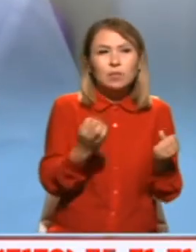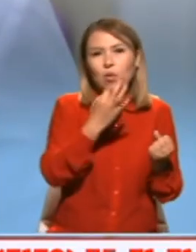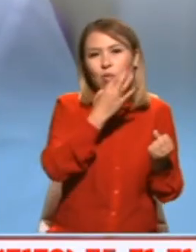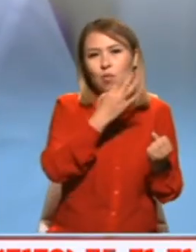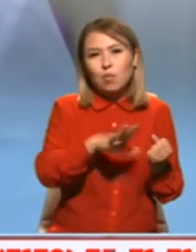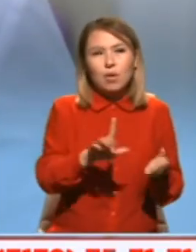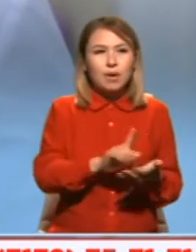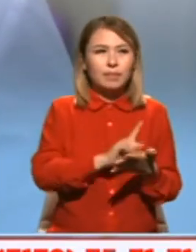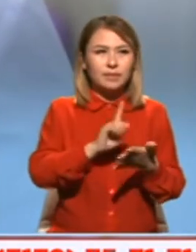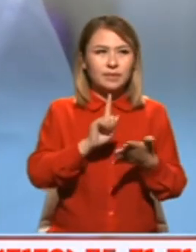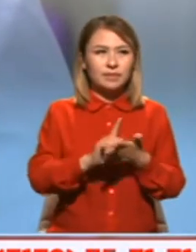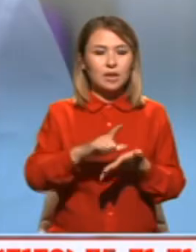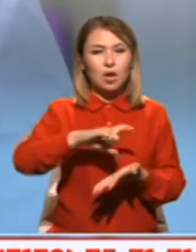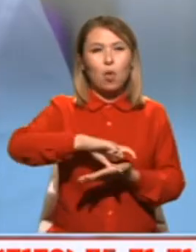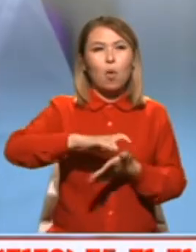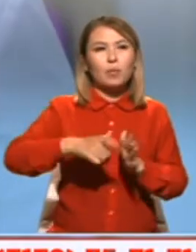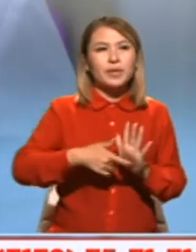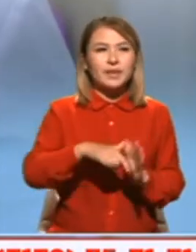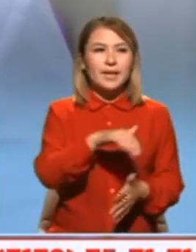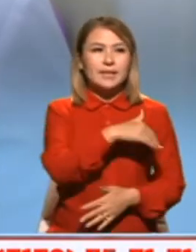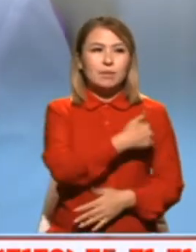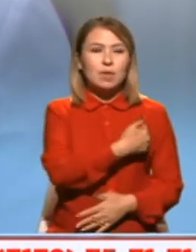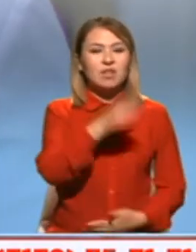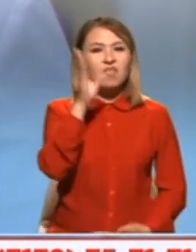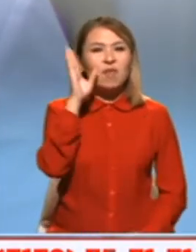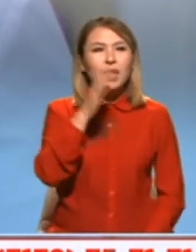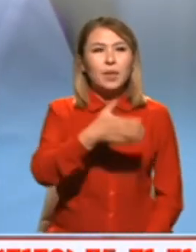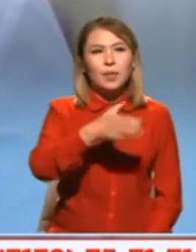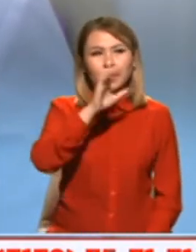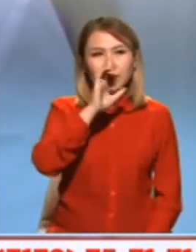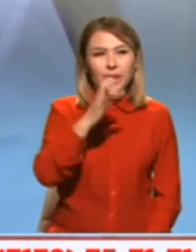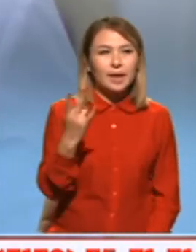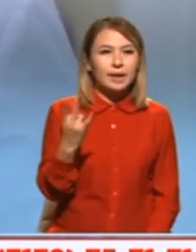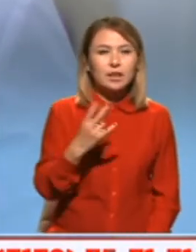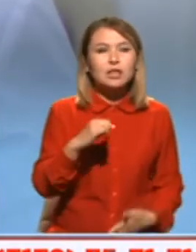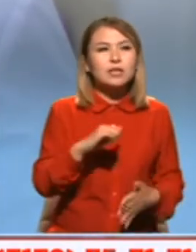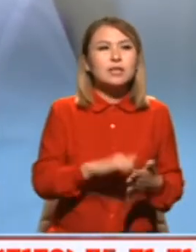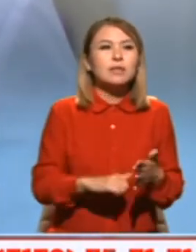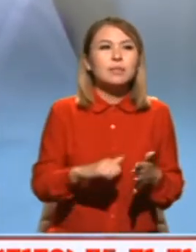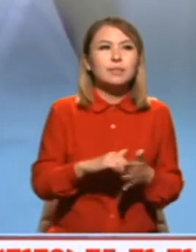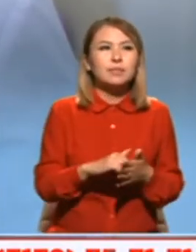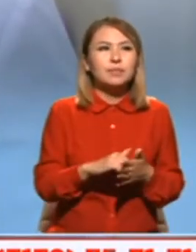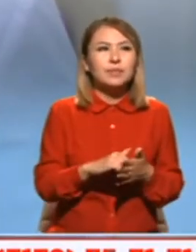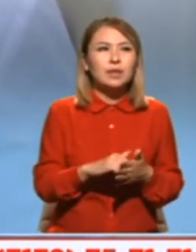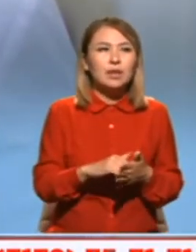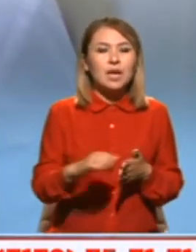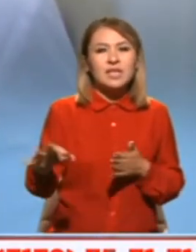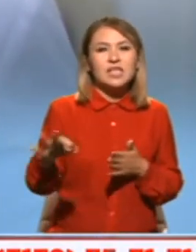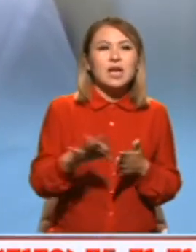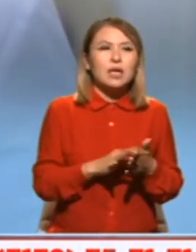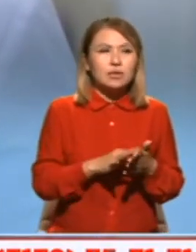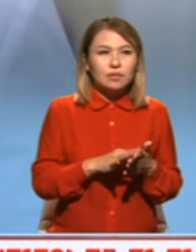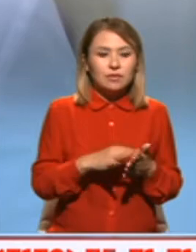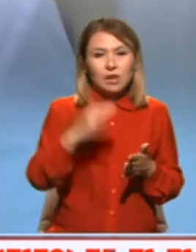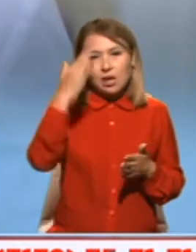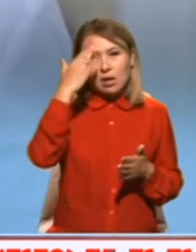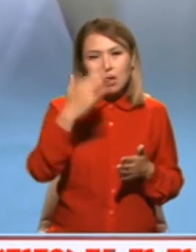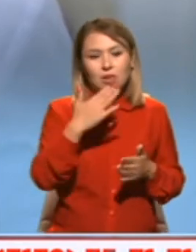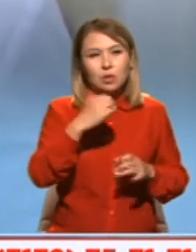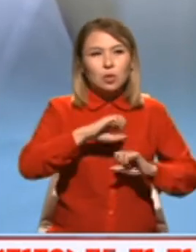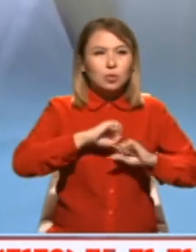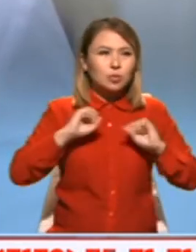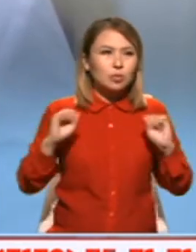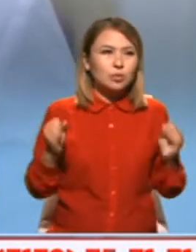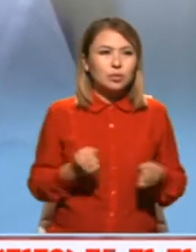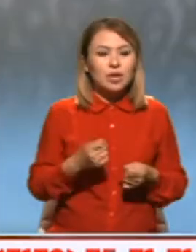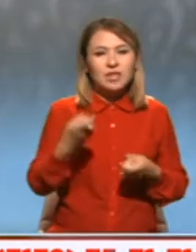болсын, міндетті түрде бөлме температурасындағы суды ішу қажет. Себебі бірден көбісі жаз мезгілде қатты